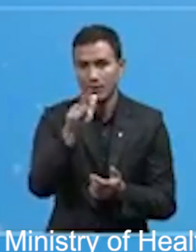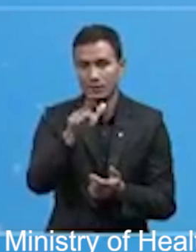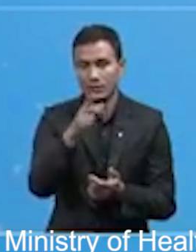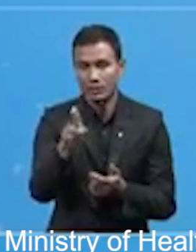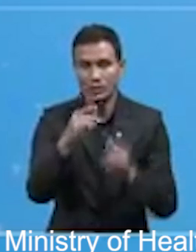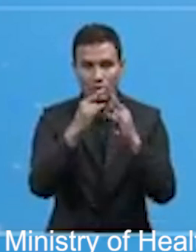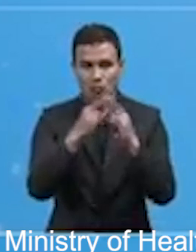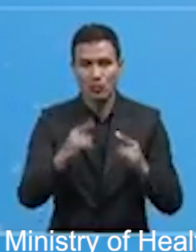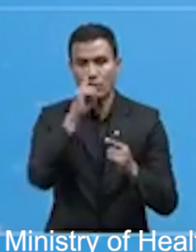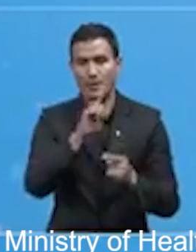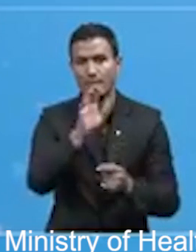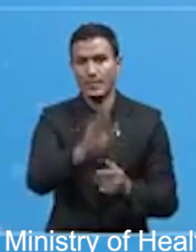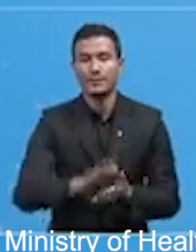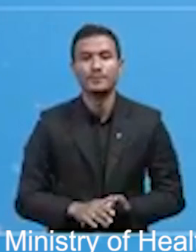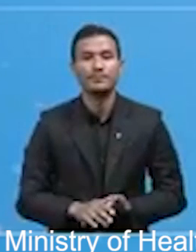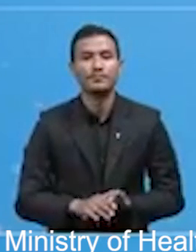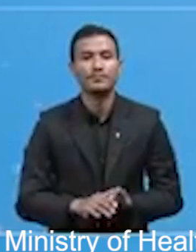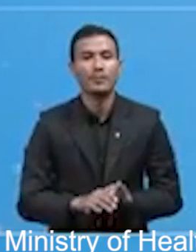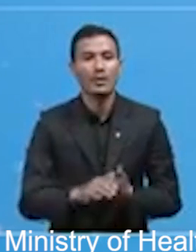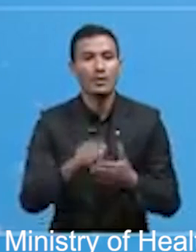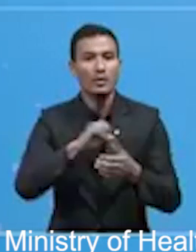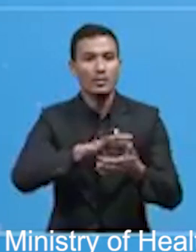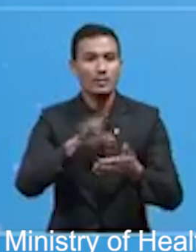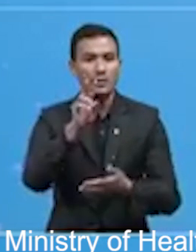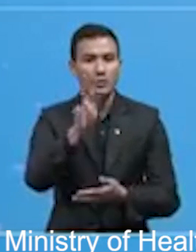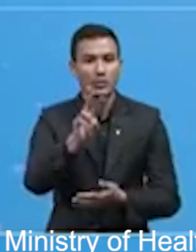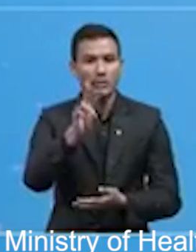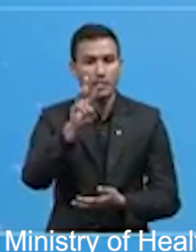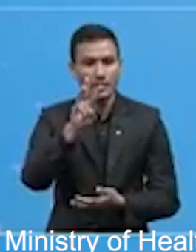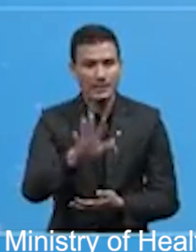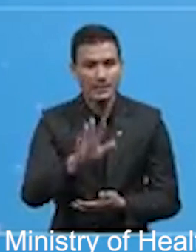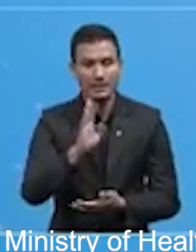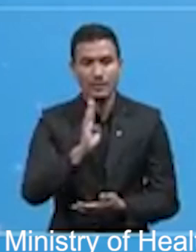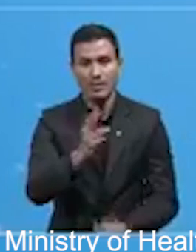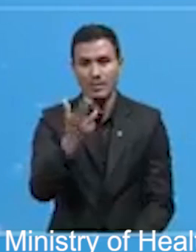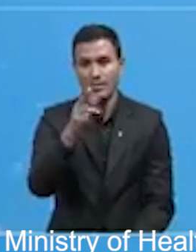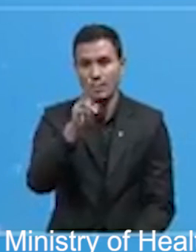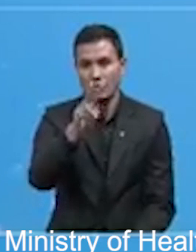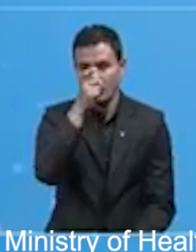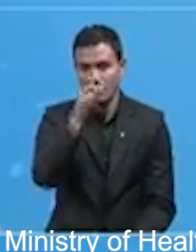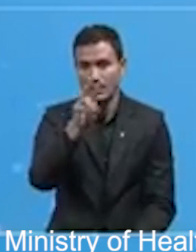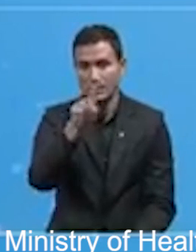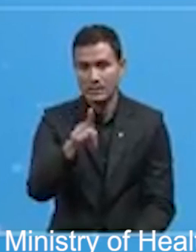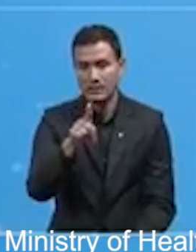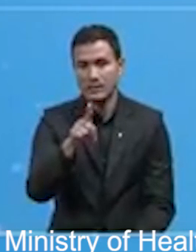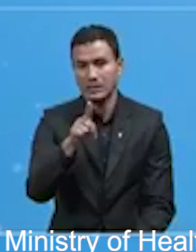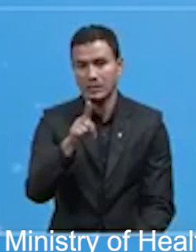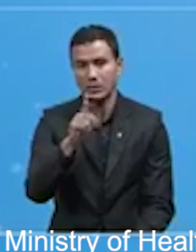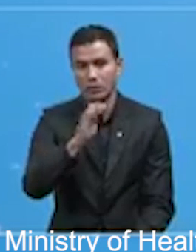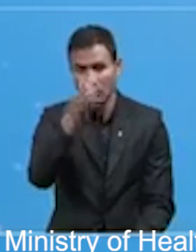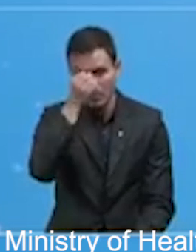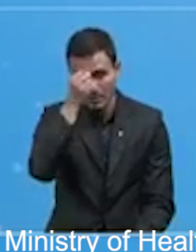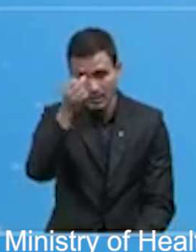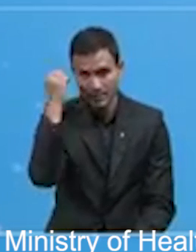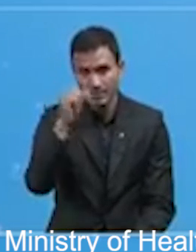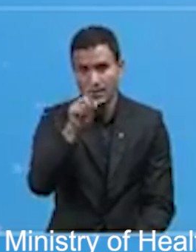367 जना क्वारेन्टिनमा रहनुभएको छ, जसमा प्रदेश 2 मा 35, बागमती प्रदेशमा 221 र